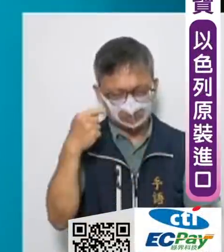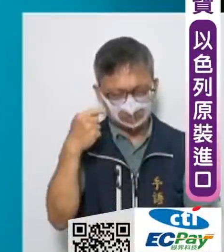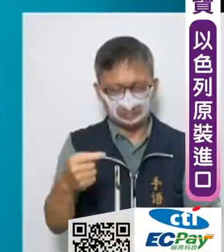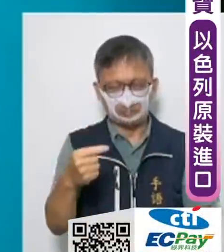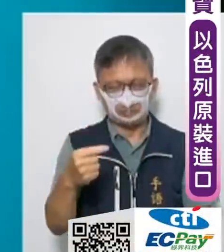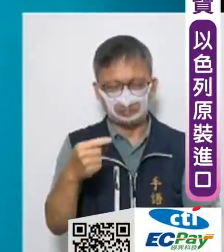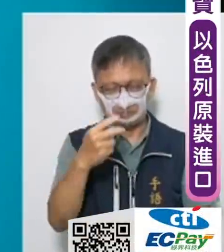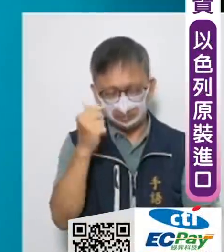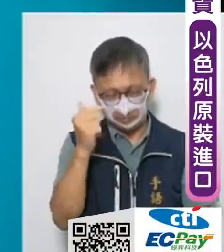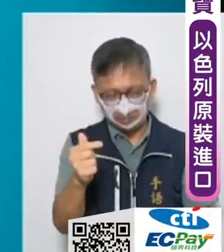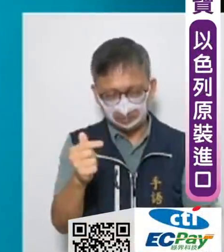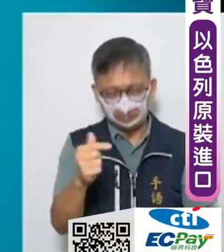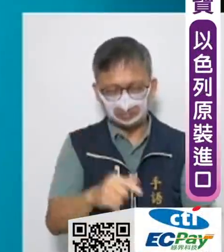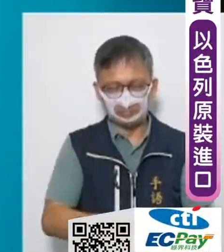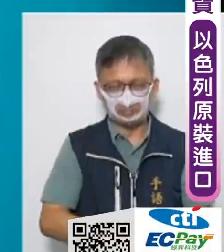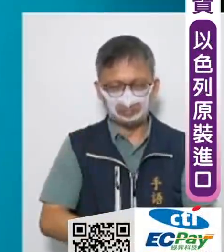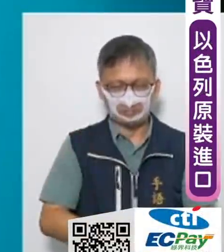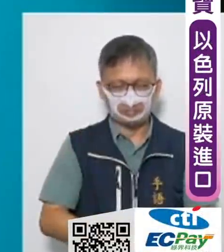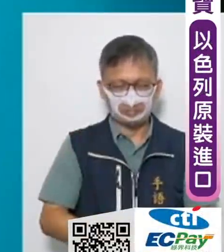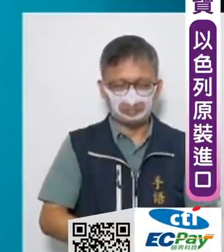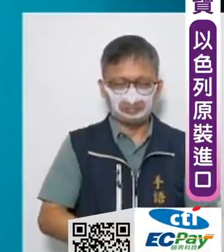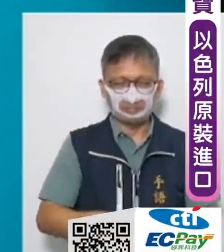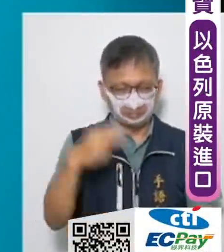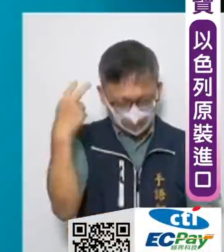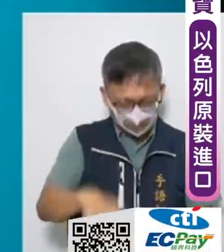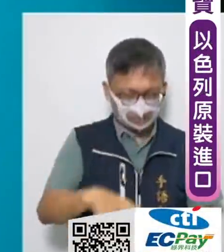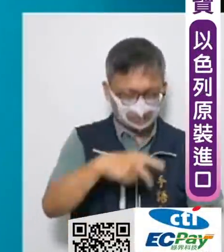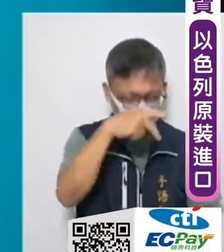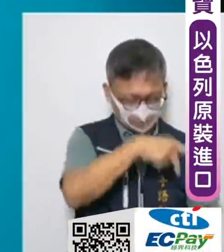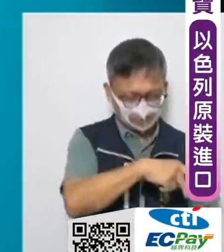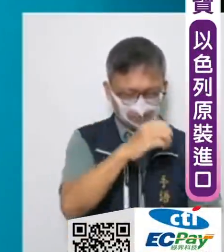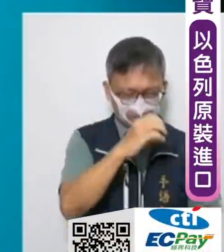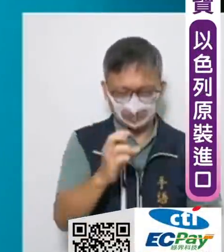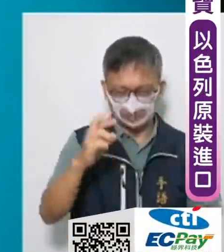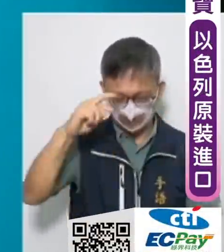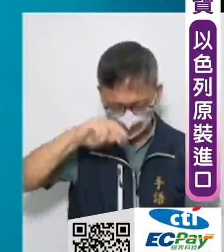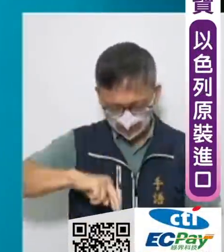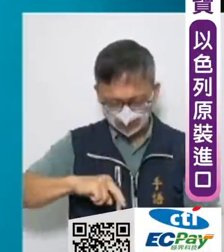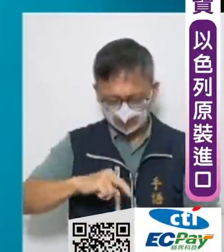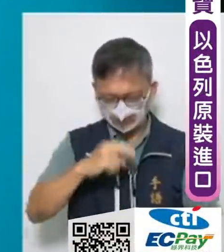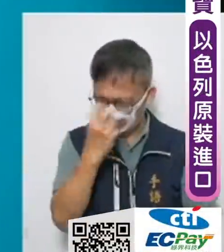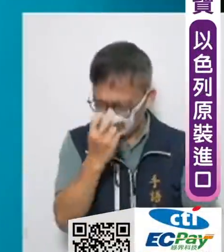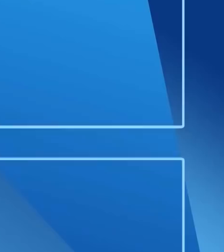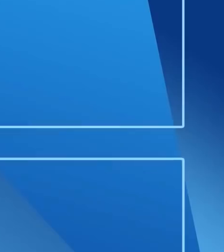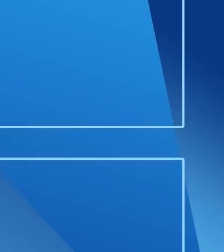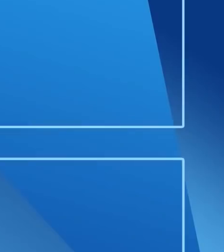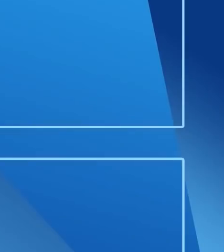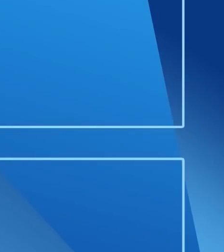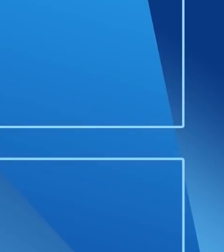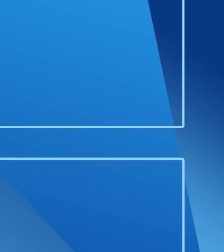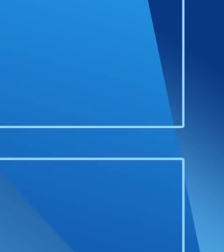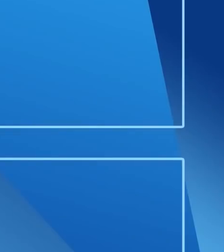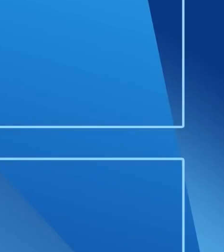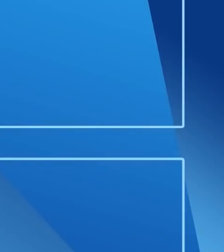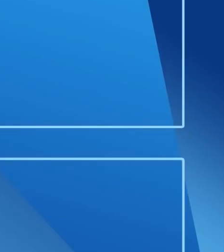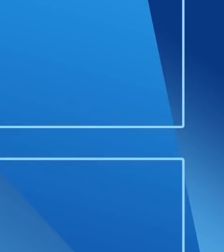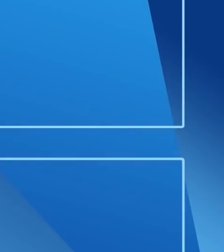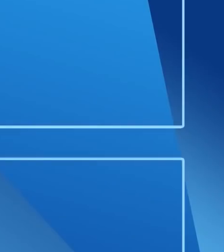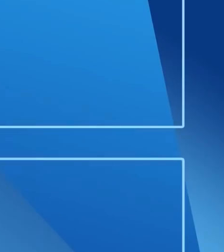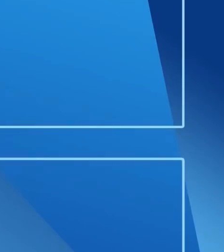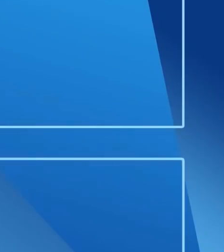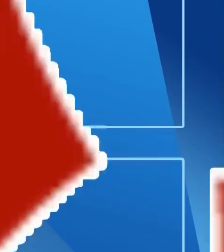的更精细的这个检测以后啊，全部是阴性，所以跟大家说明。